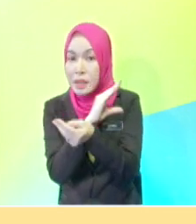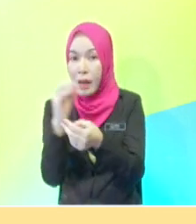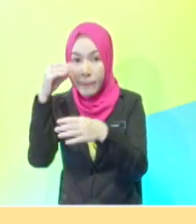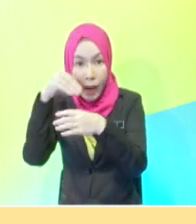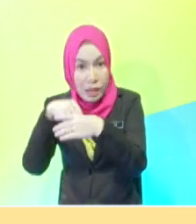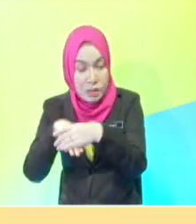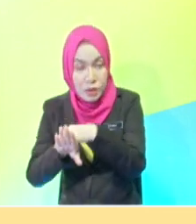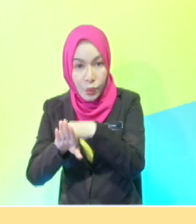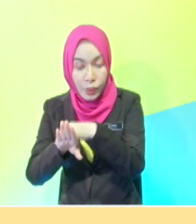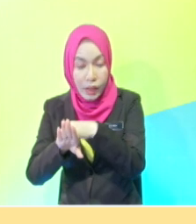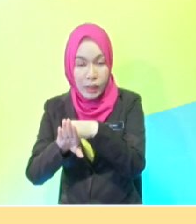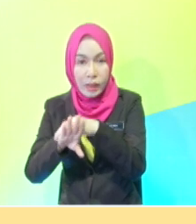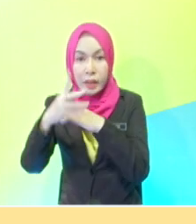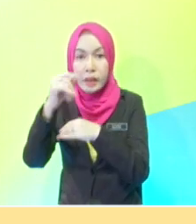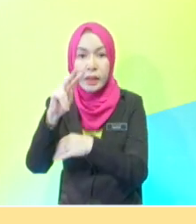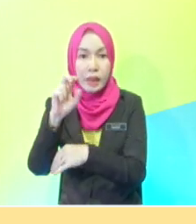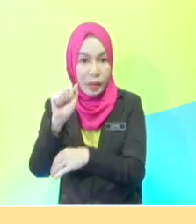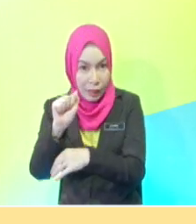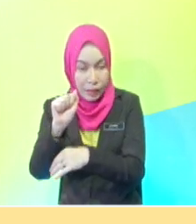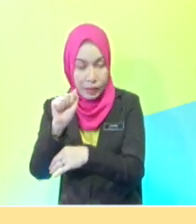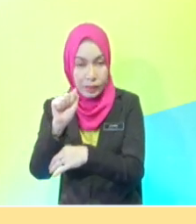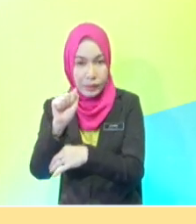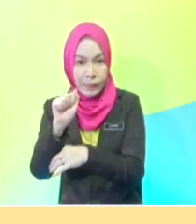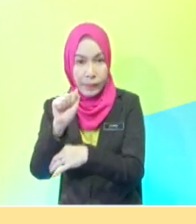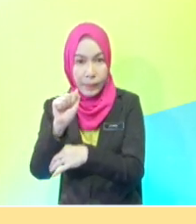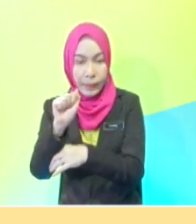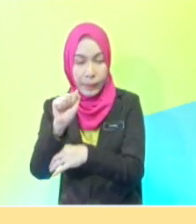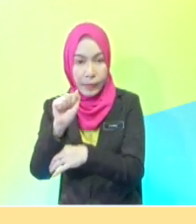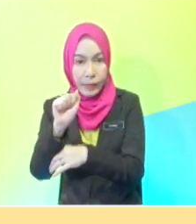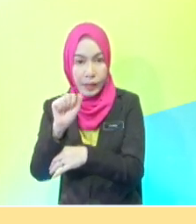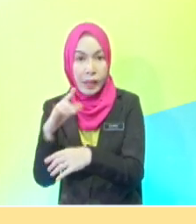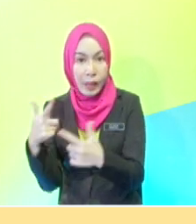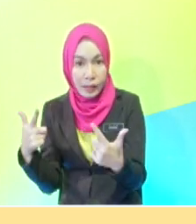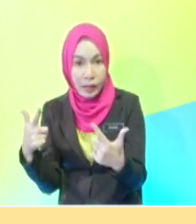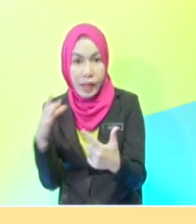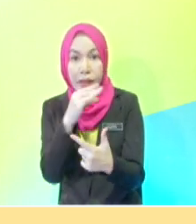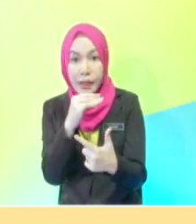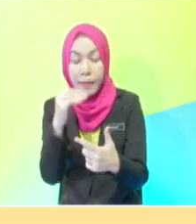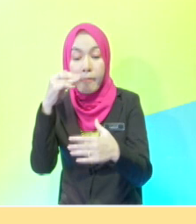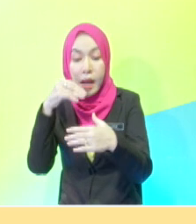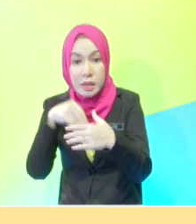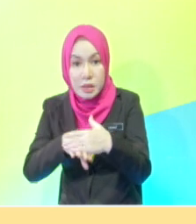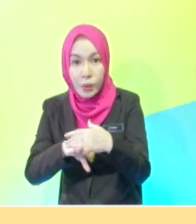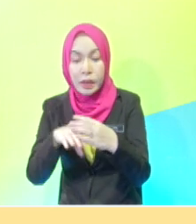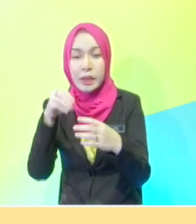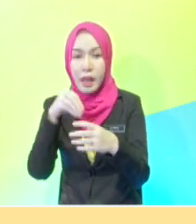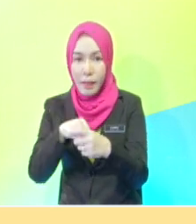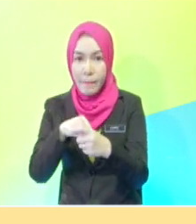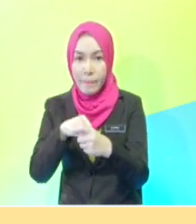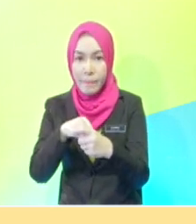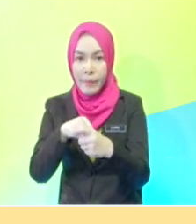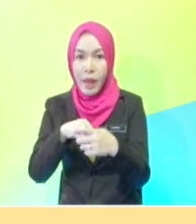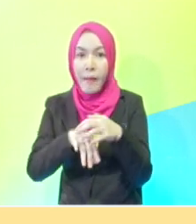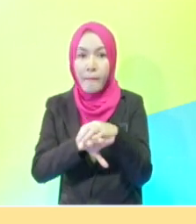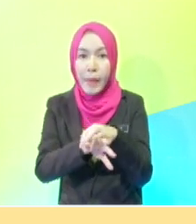gen insulin tadi oke kita selipkan dekat situ kemudian kita masukkan ke dalam bakteria oke masuk dalam